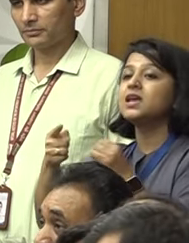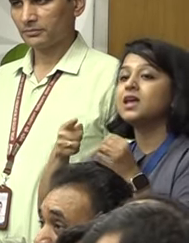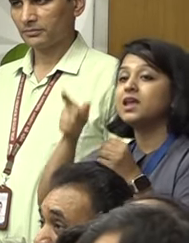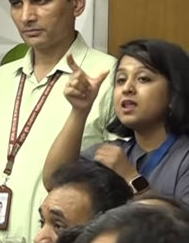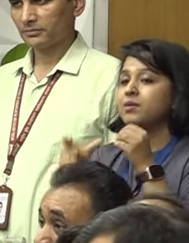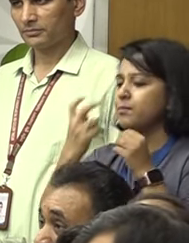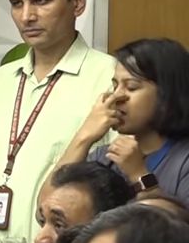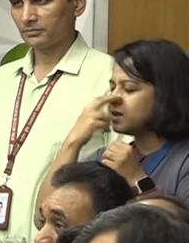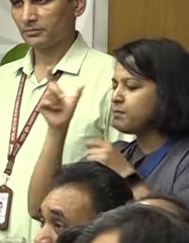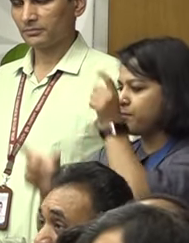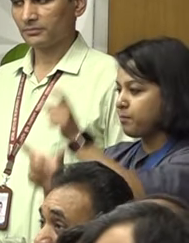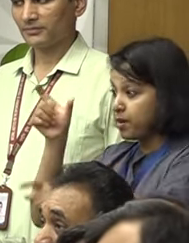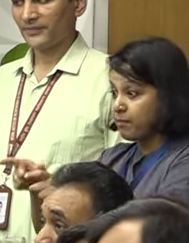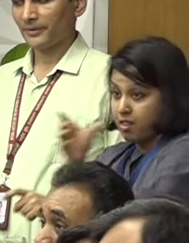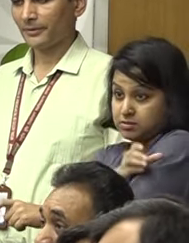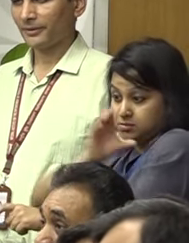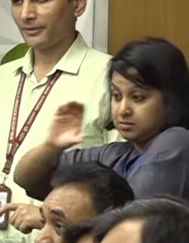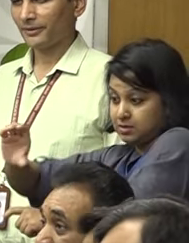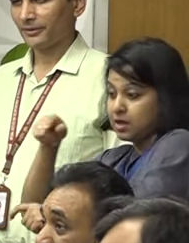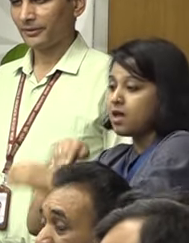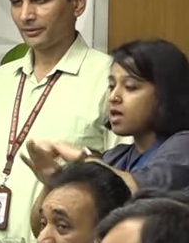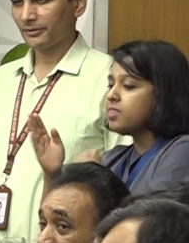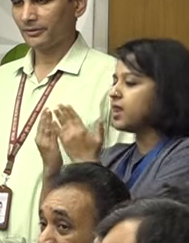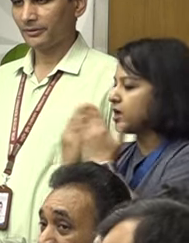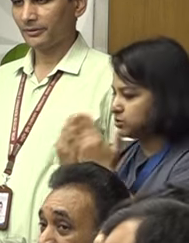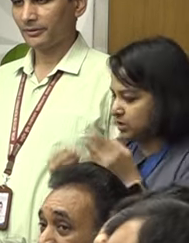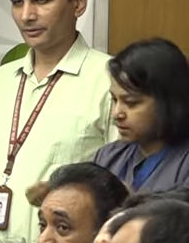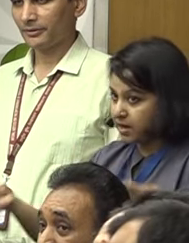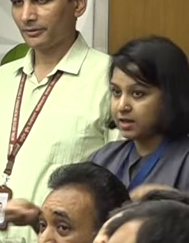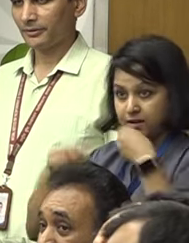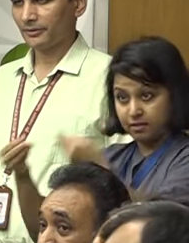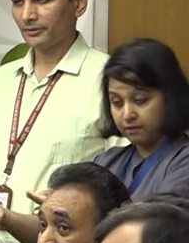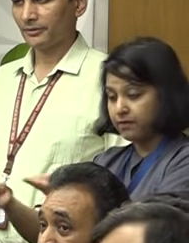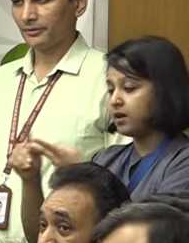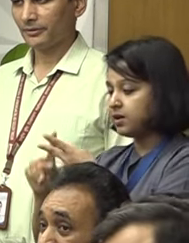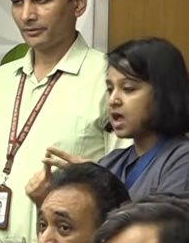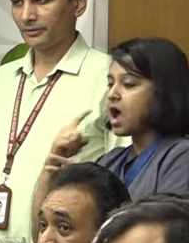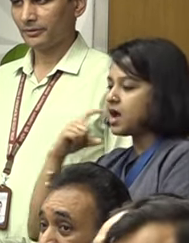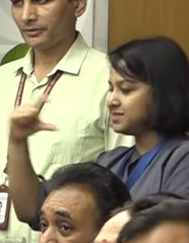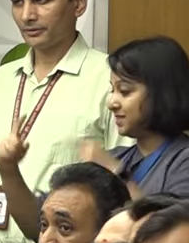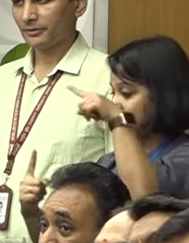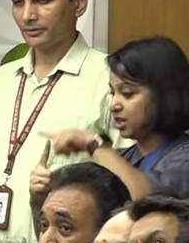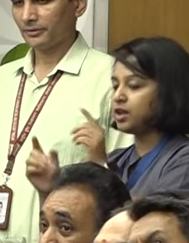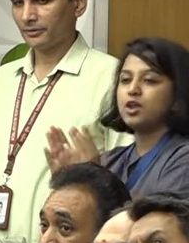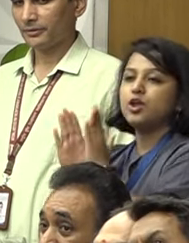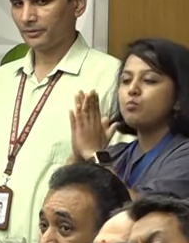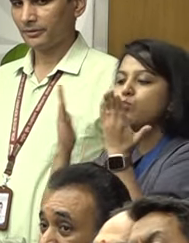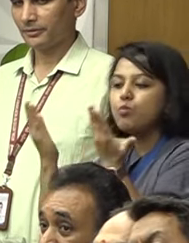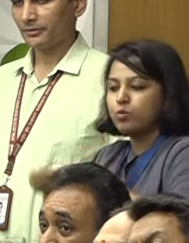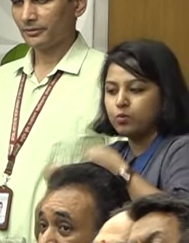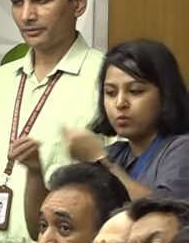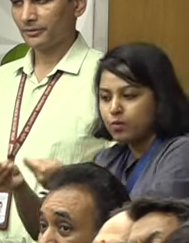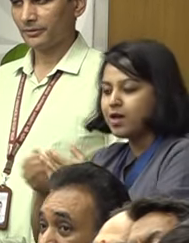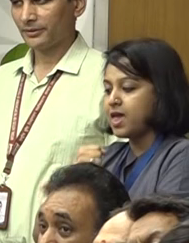दृष्टि बाधित व्यक्तियों के सशक्तिकरण में शामिल है शिक्षण सामग्री उपलब्ध कराना, ICT आधारित शिक्षा के लिए सहायता,